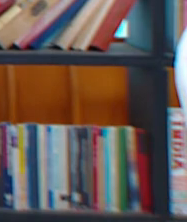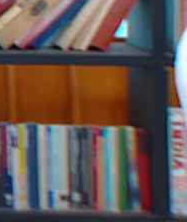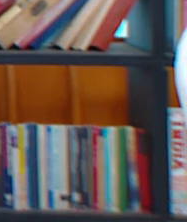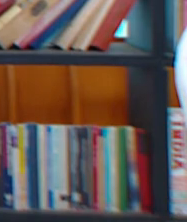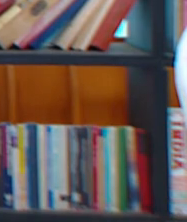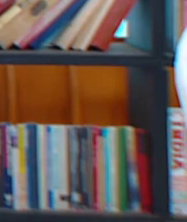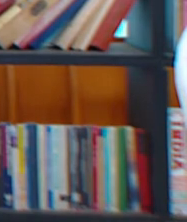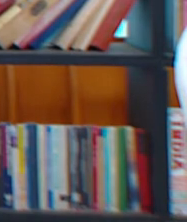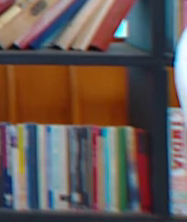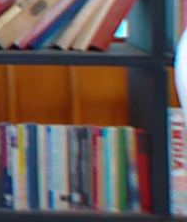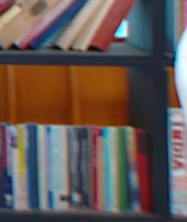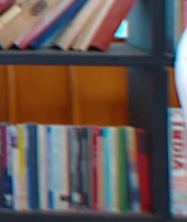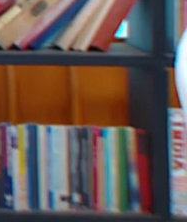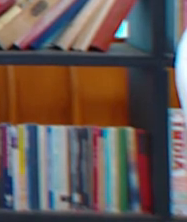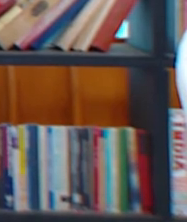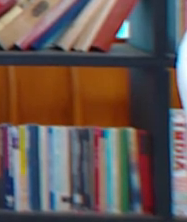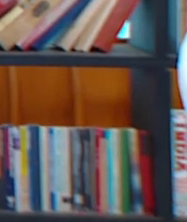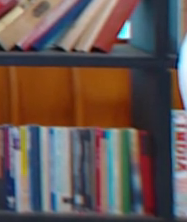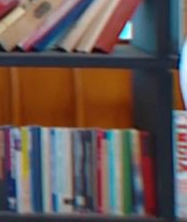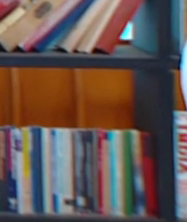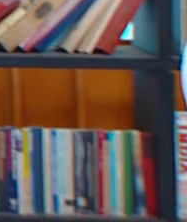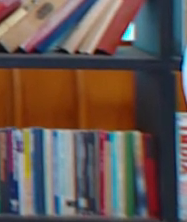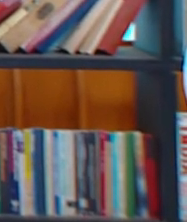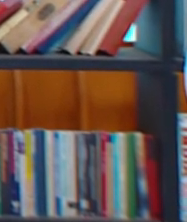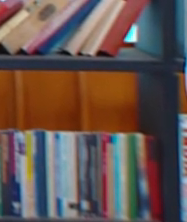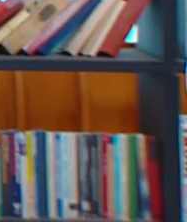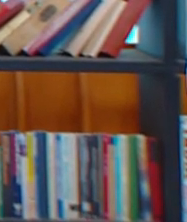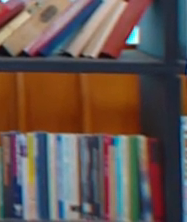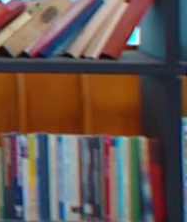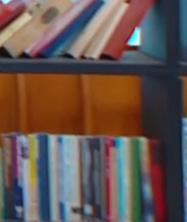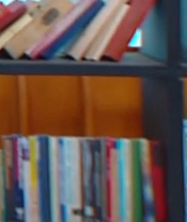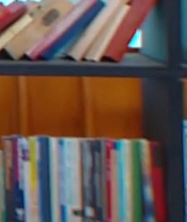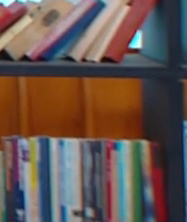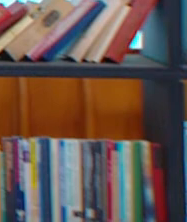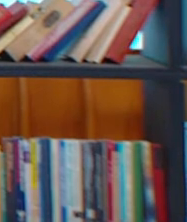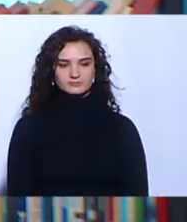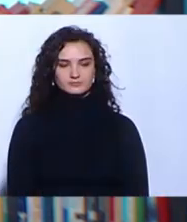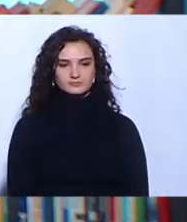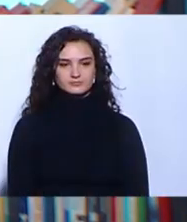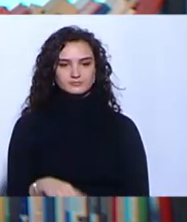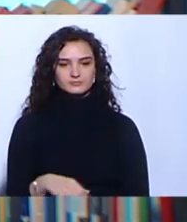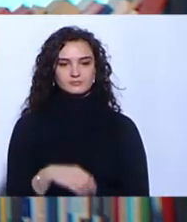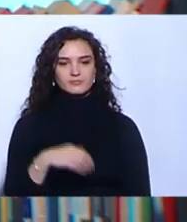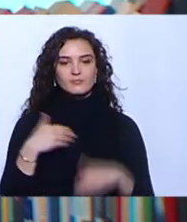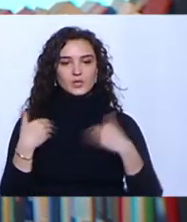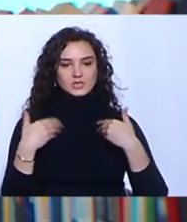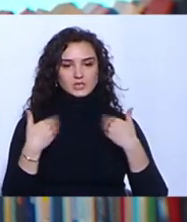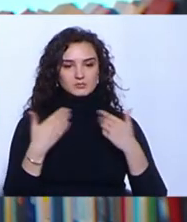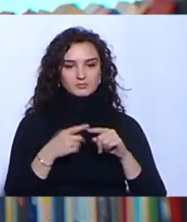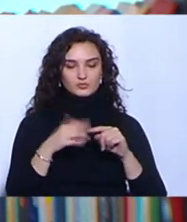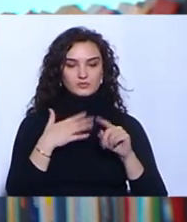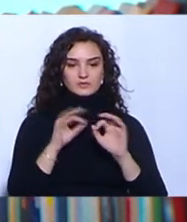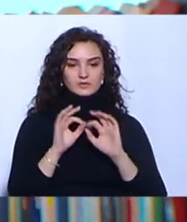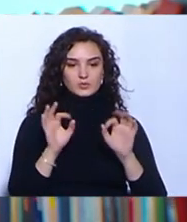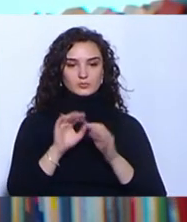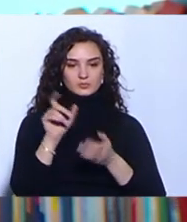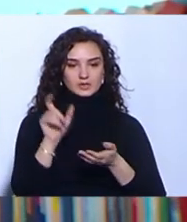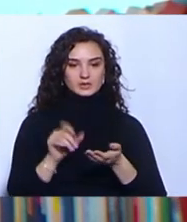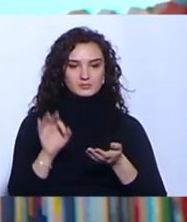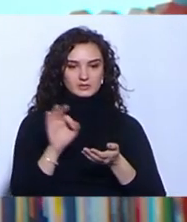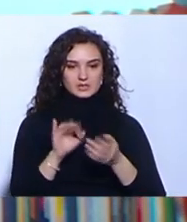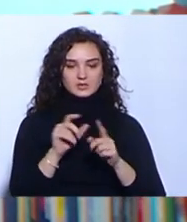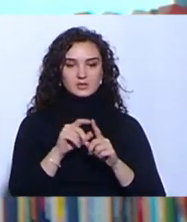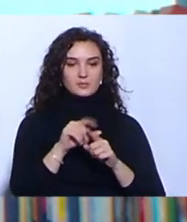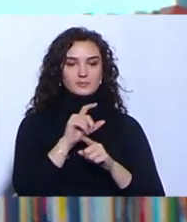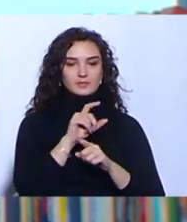დილამშვიდობისა. ეს საქართველოს პირველი არქია, თქვენ უყურებთ გადაცემას პირადი ექიმი მარი მალაზონია სრულ თარგმანი. ჩვენ საუბრობთ ადამიანზე.